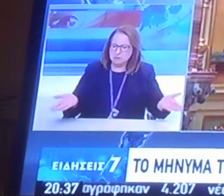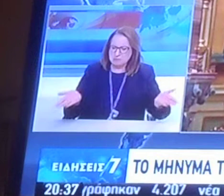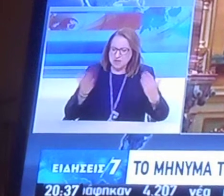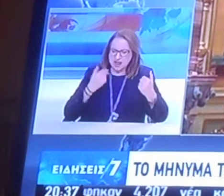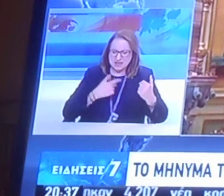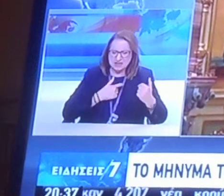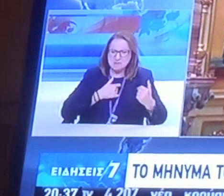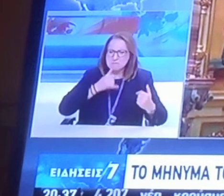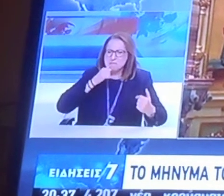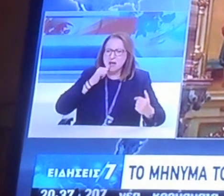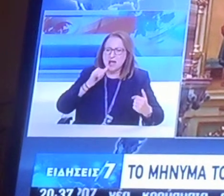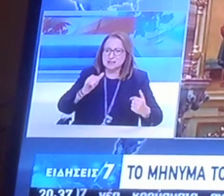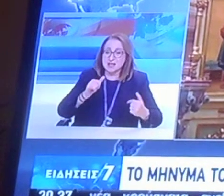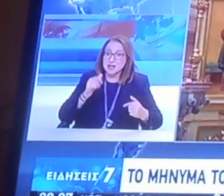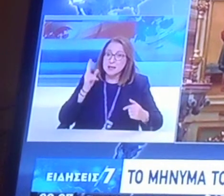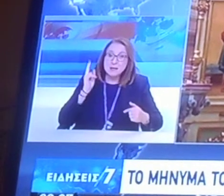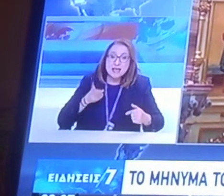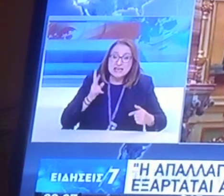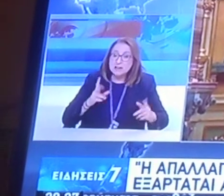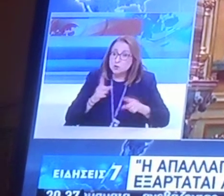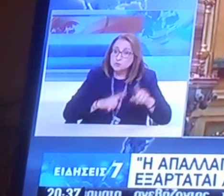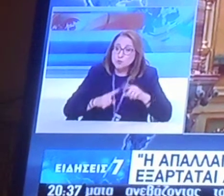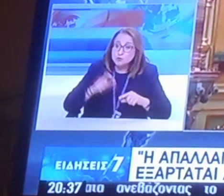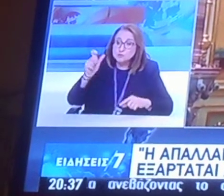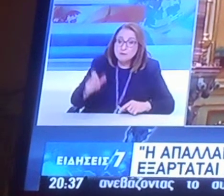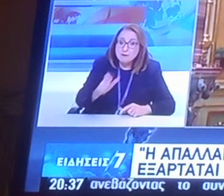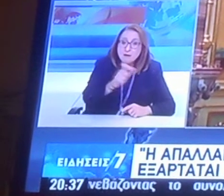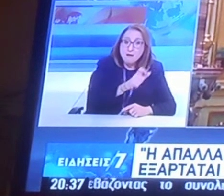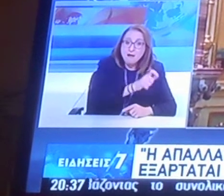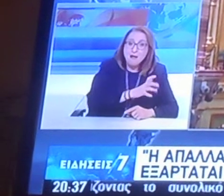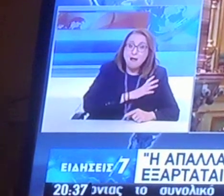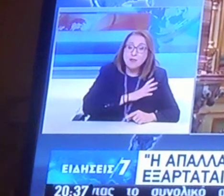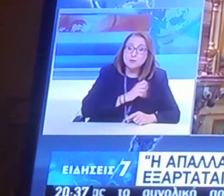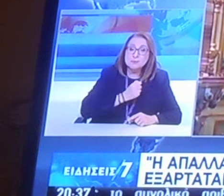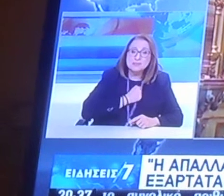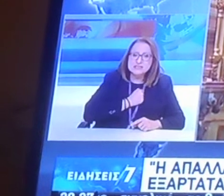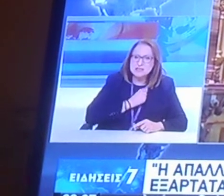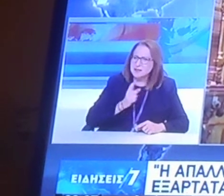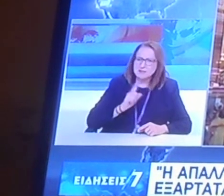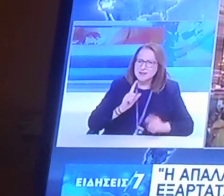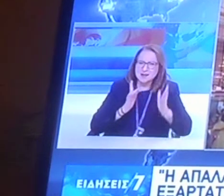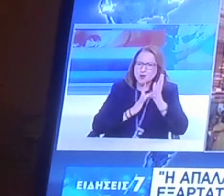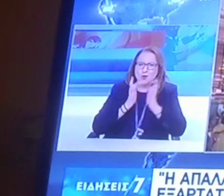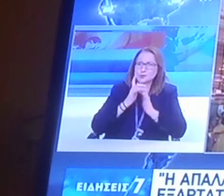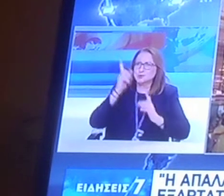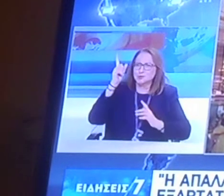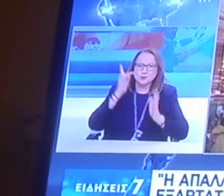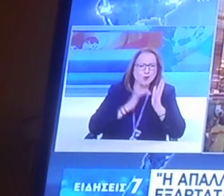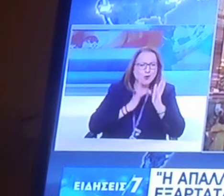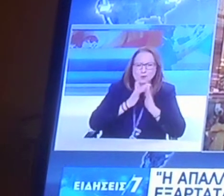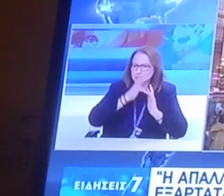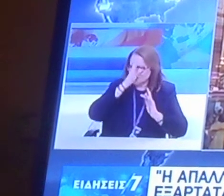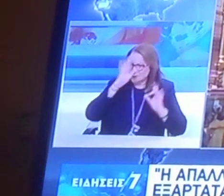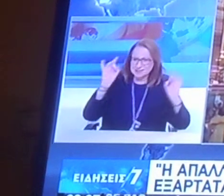οι χριστιανοί μας. Δεν είναι ο Θεάνθρωπος αλλά εμείς οι άνθρωποι. Η πίστη